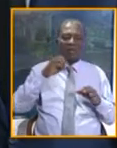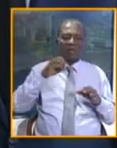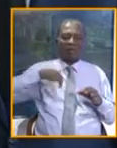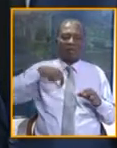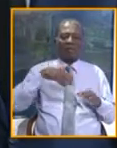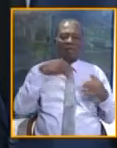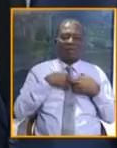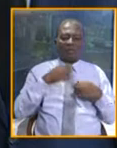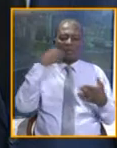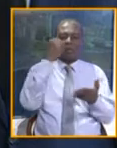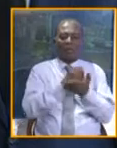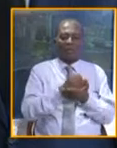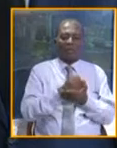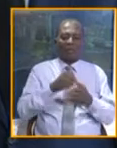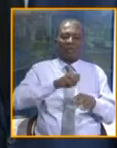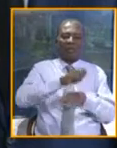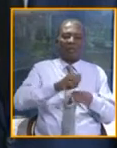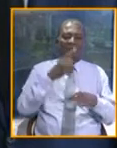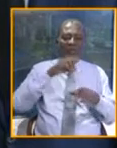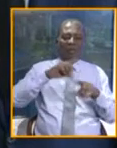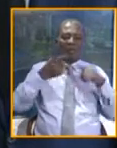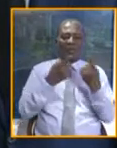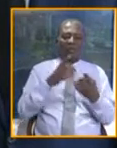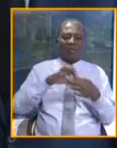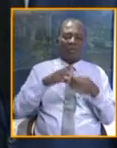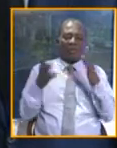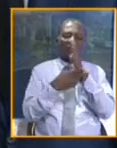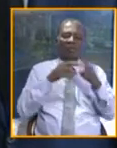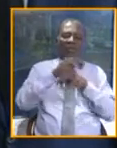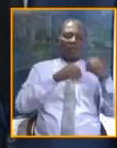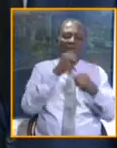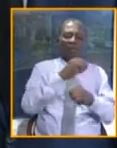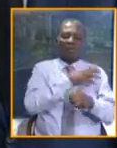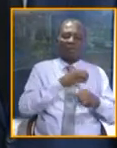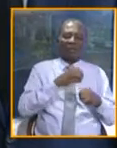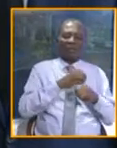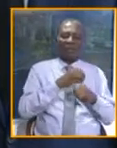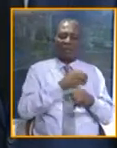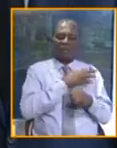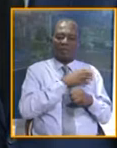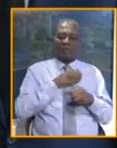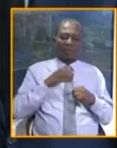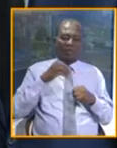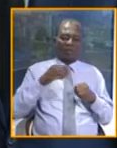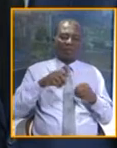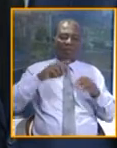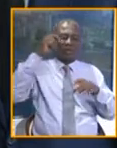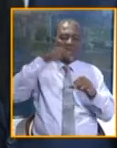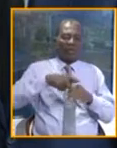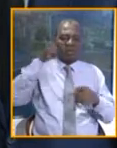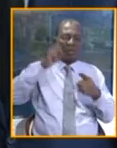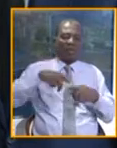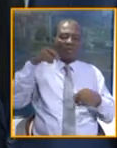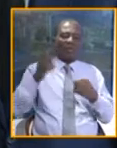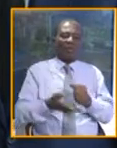Nous avons confirmé l'engagement du groupe de la Banque mondiale, non seulement de la Banque, mais aussi de la SFI et de la MIGA, à participer et à